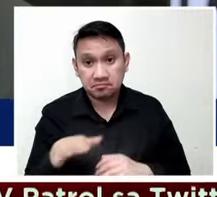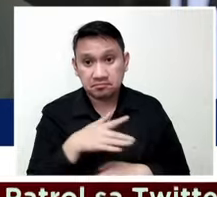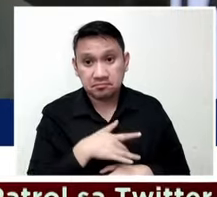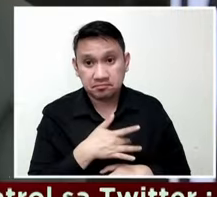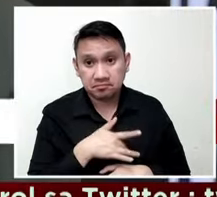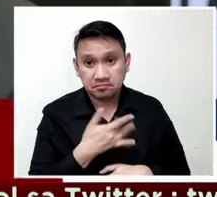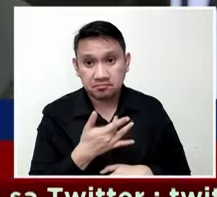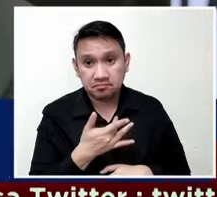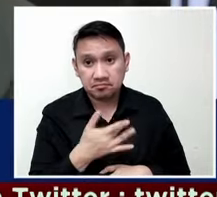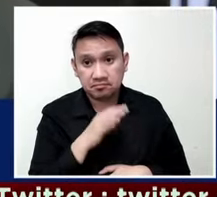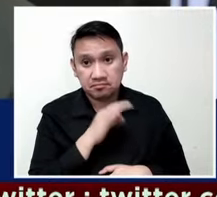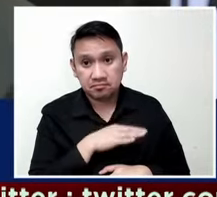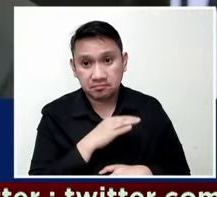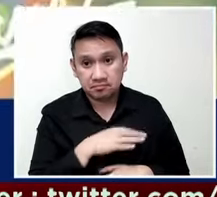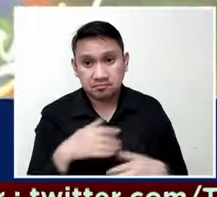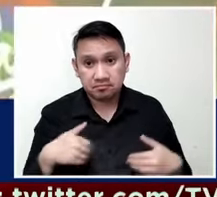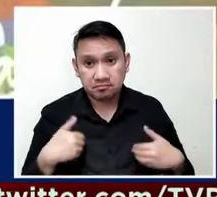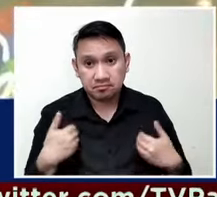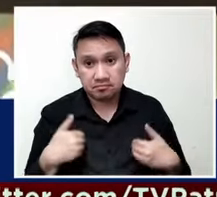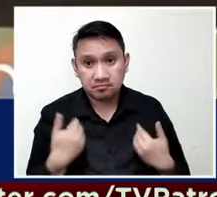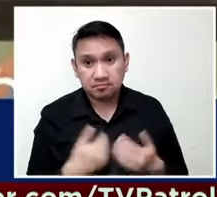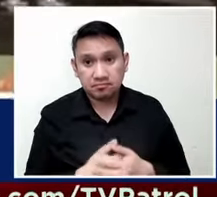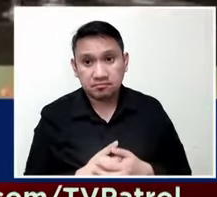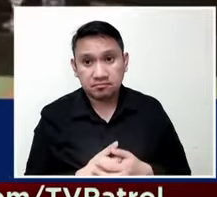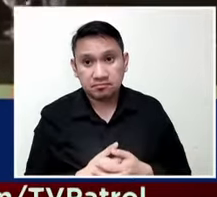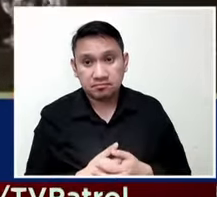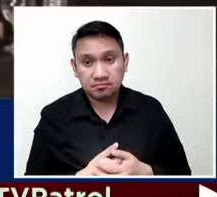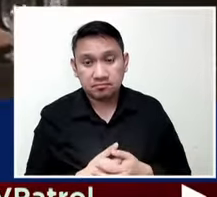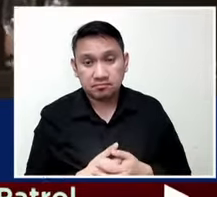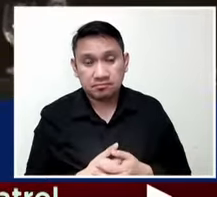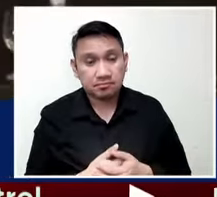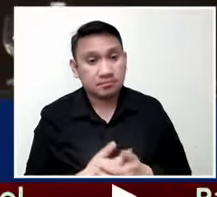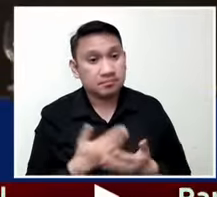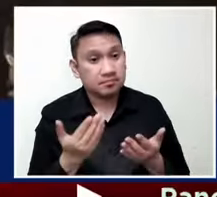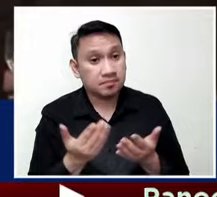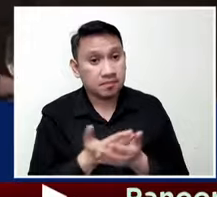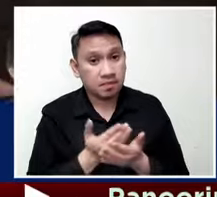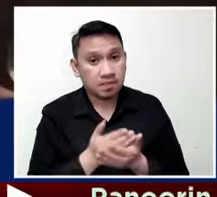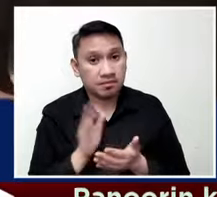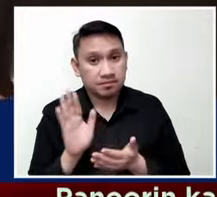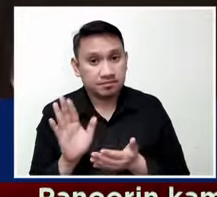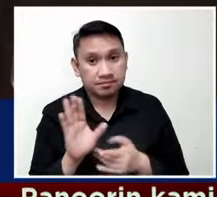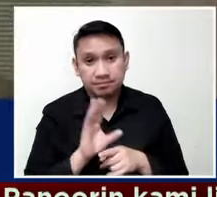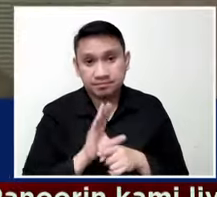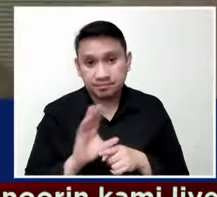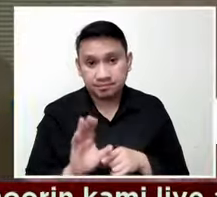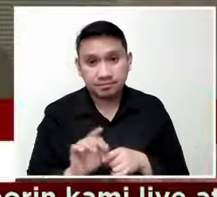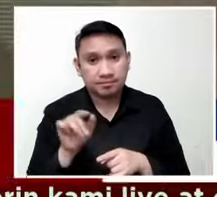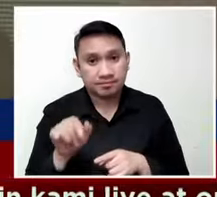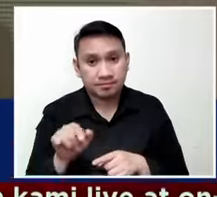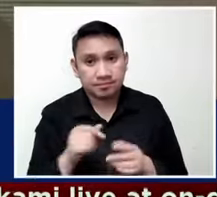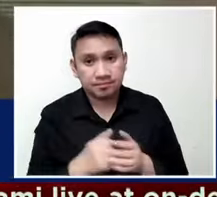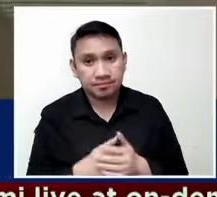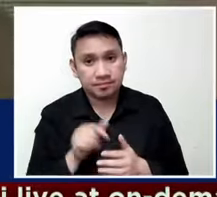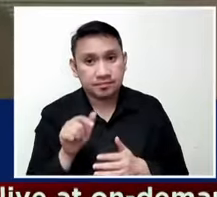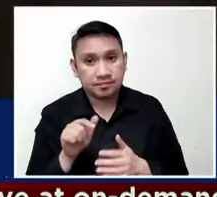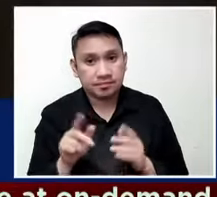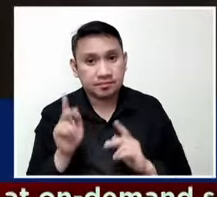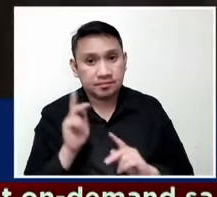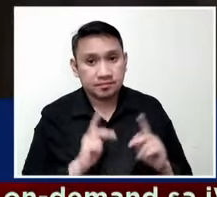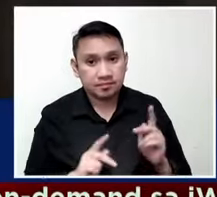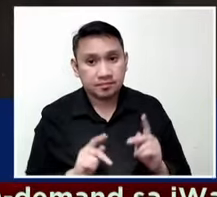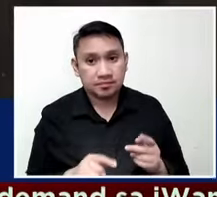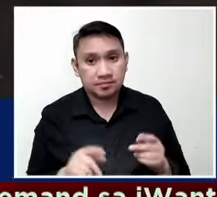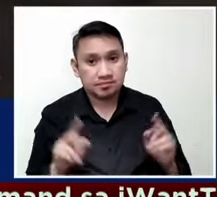even the younger ones if I was a part of it. Kick off ng bagong era ng kanyang career ang inaabangang concert niya na Pure